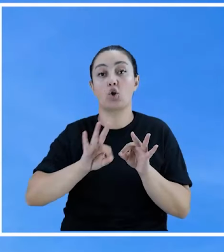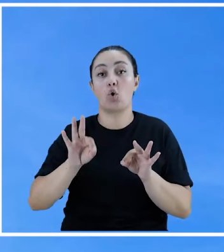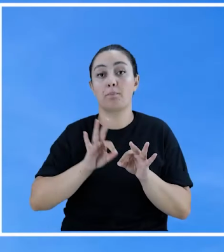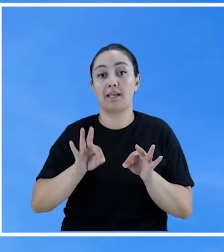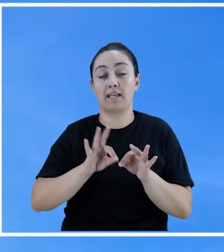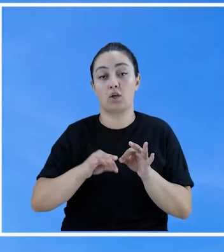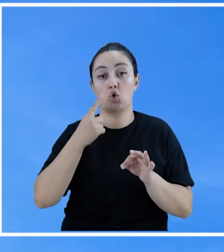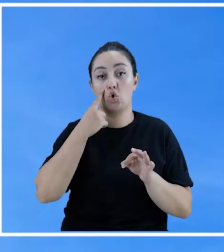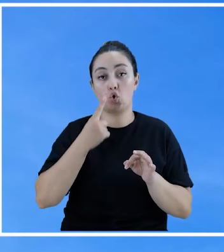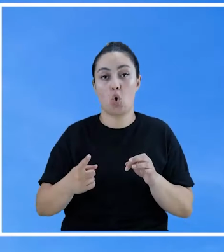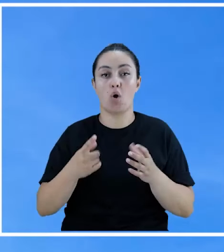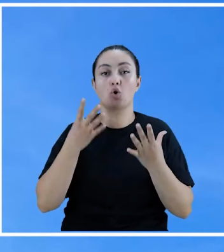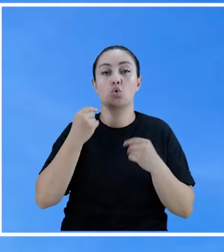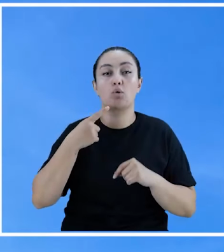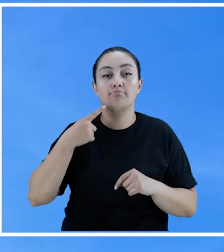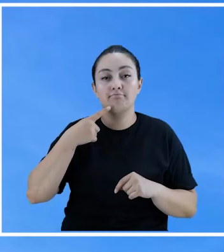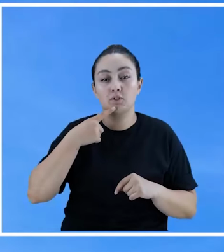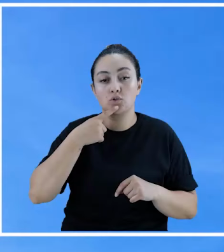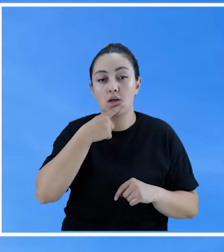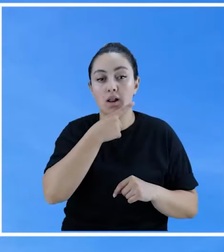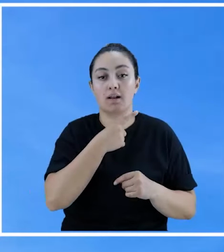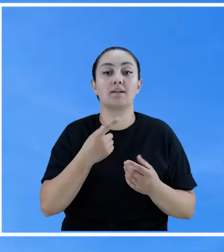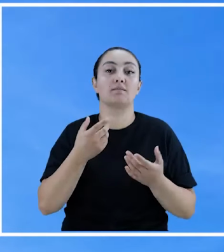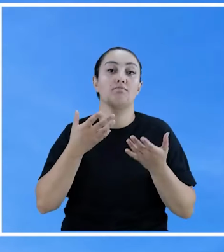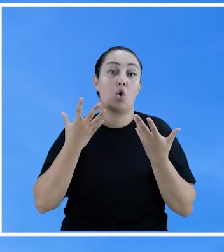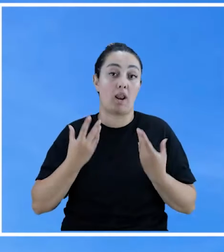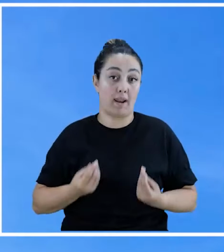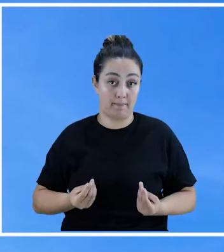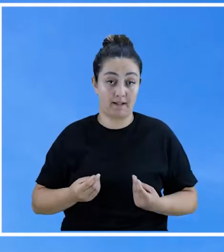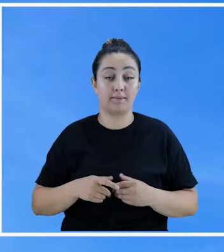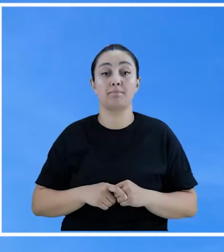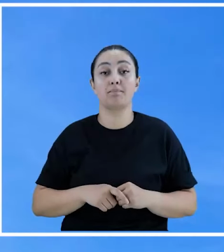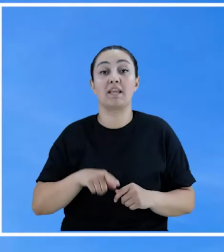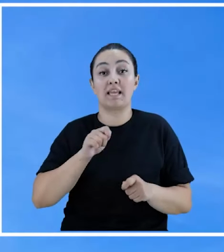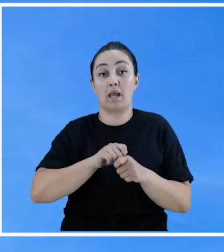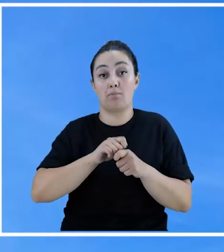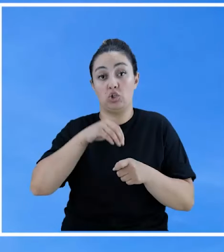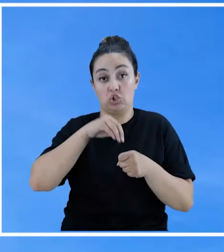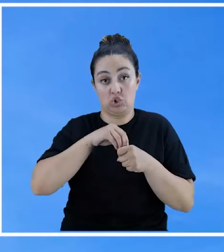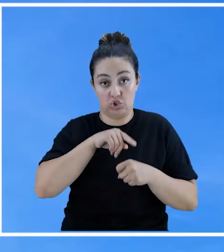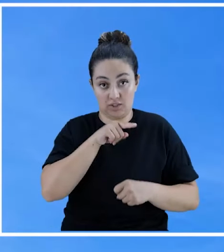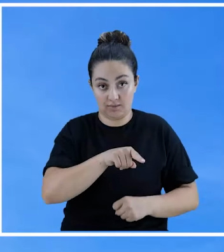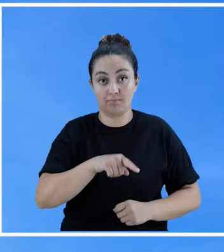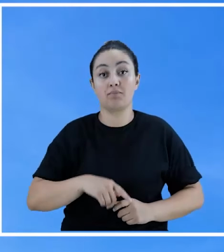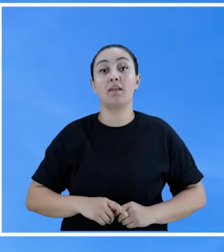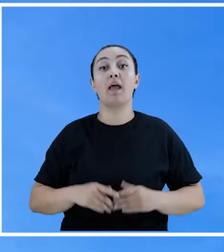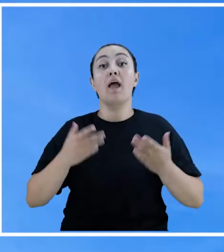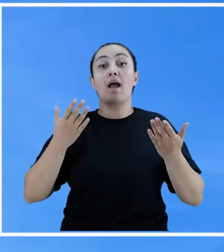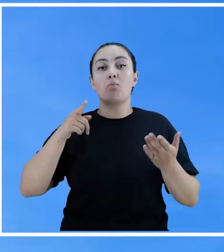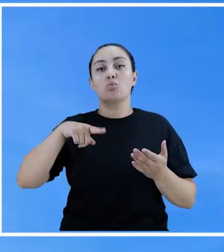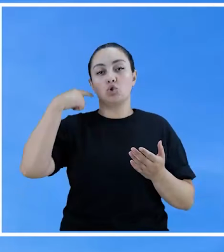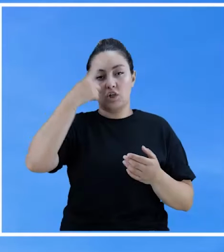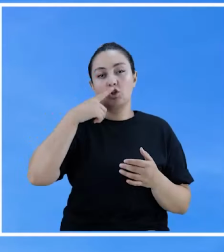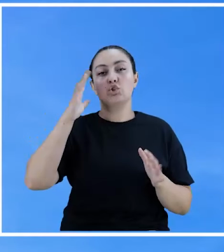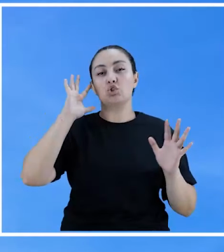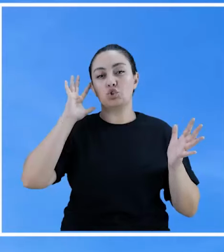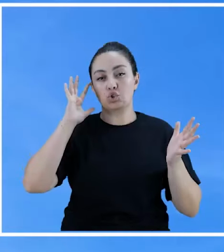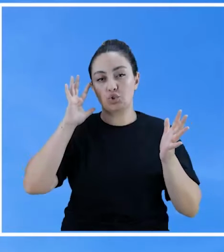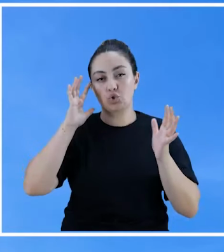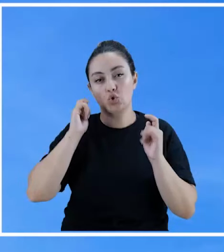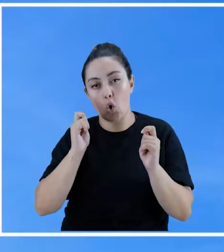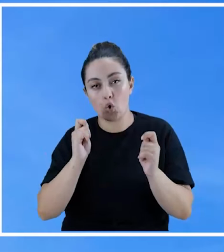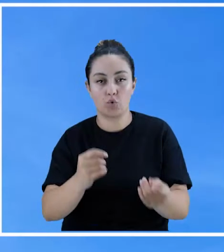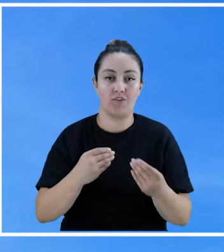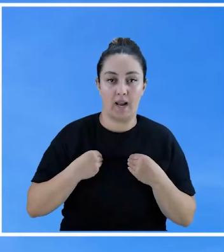ekonomik açıdan bir zorlantıya sokabilir yapıyı yaptıracak kişiyi. Bu nedenle şaşırtabilir